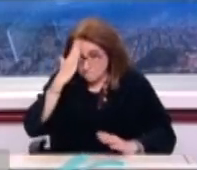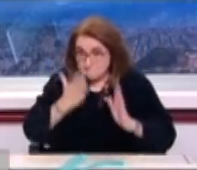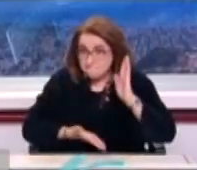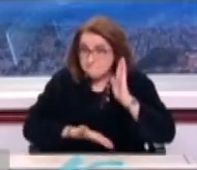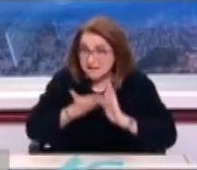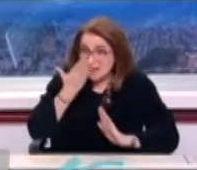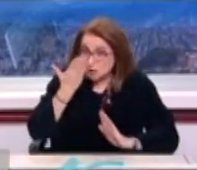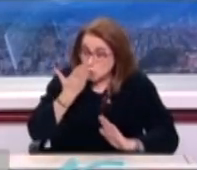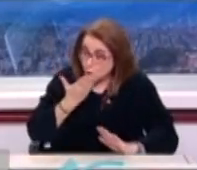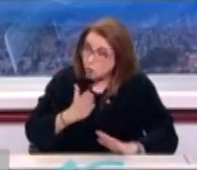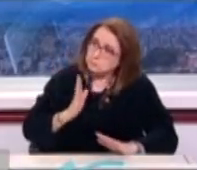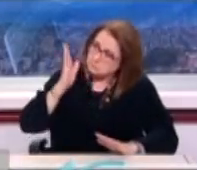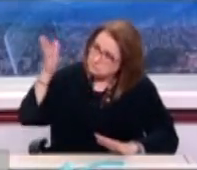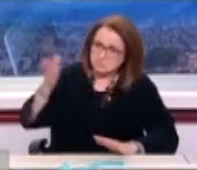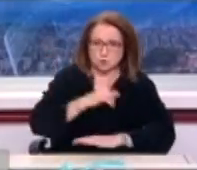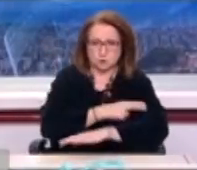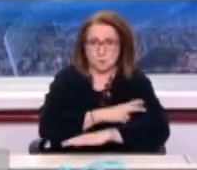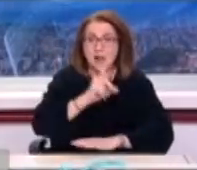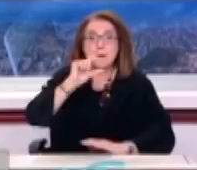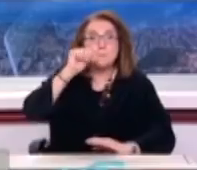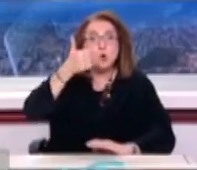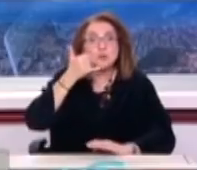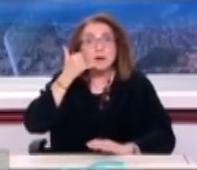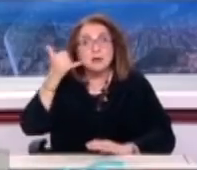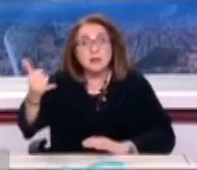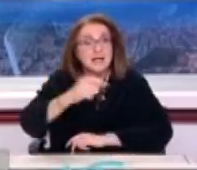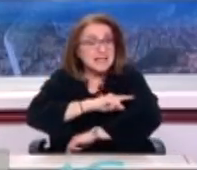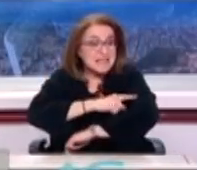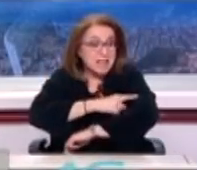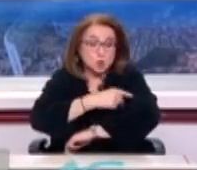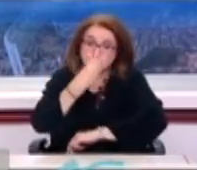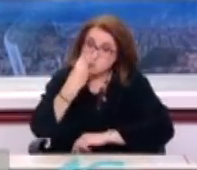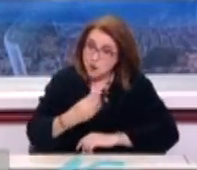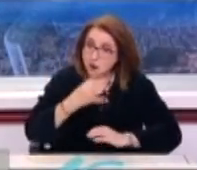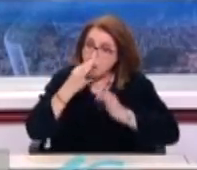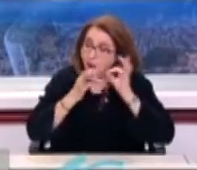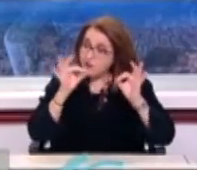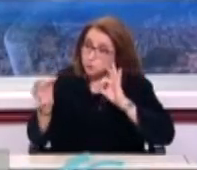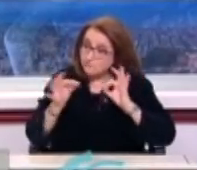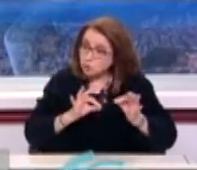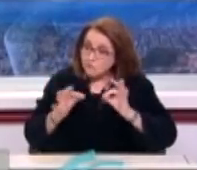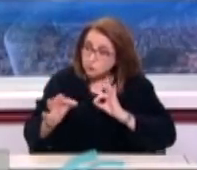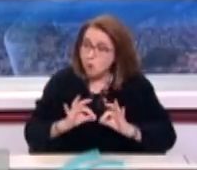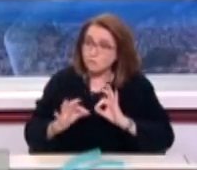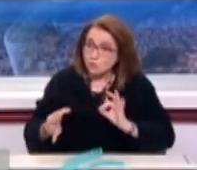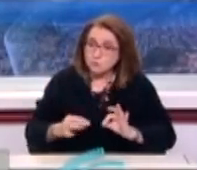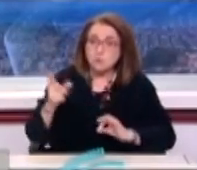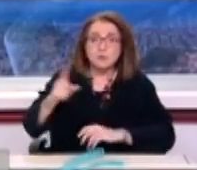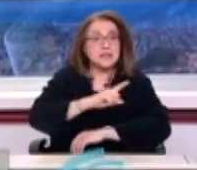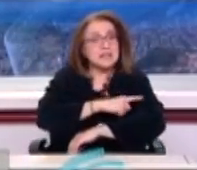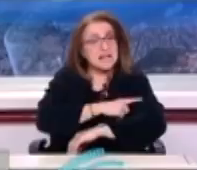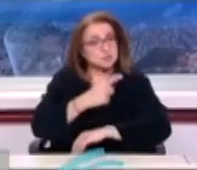προεξοφλείται ότι ο γιατρός του δεν θα τον δει. Ο γιατρός θα τον χειριστεί με τα μέτρα ατομικής προστασίας, όπως χειρίζεται μια γρήπη και έχουμε τη συμμετοχή και